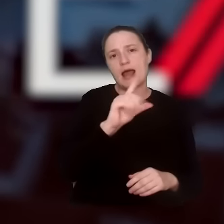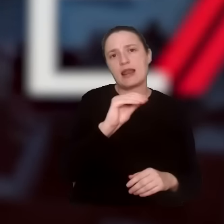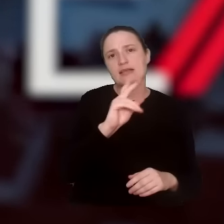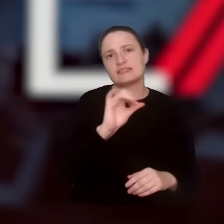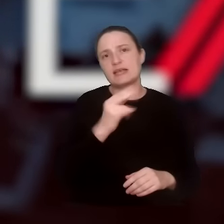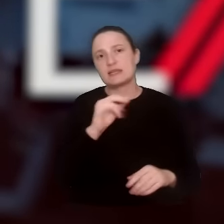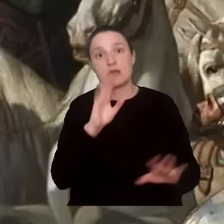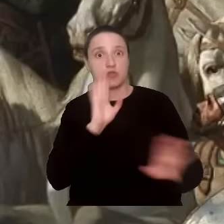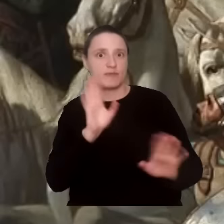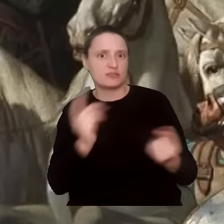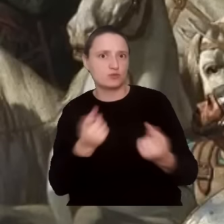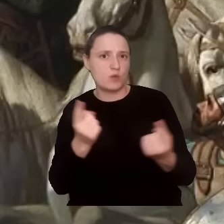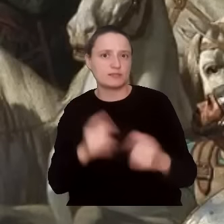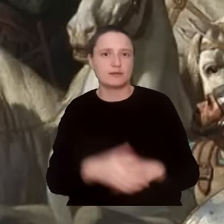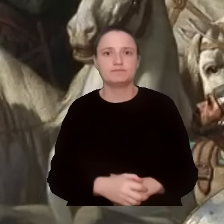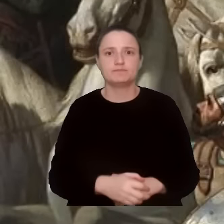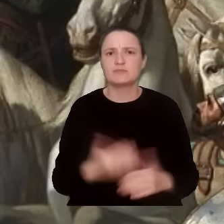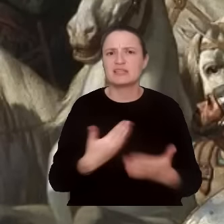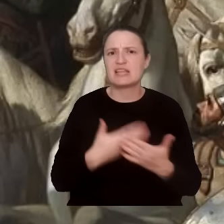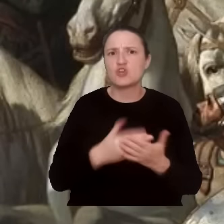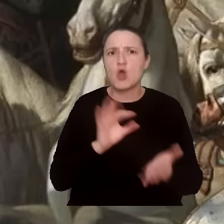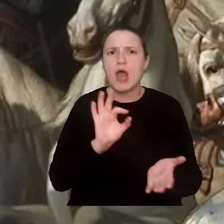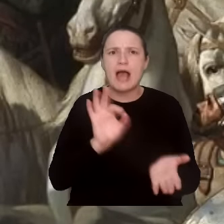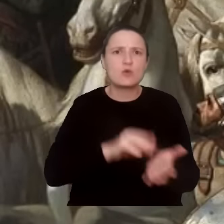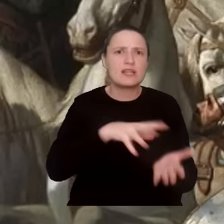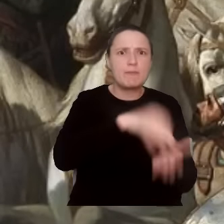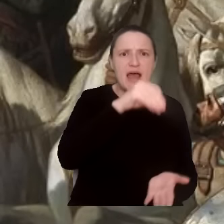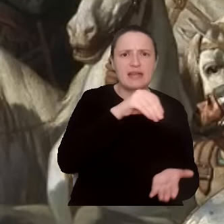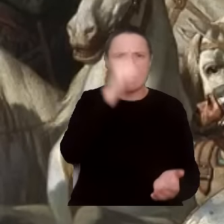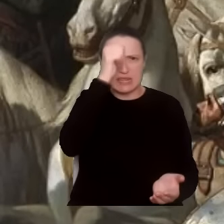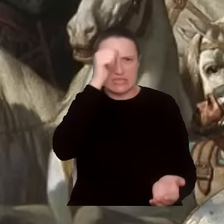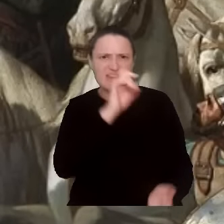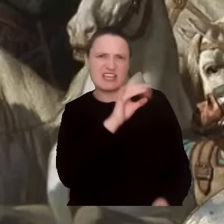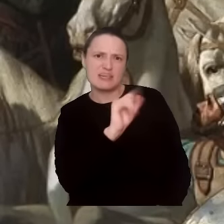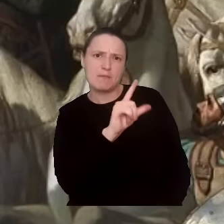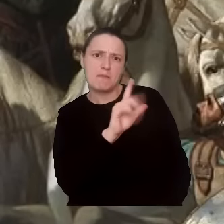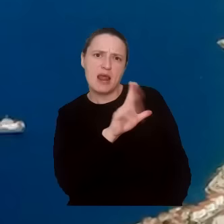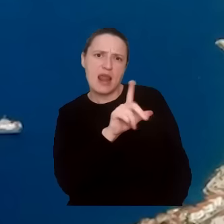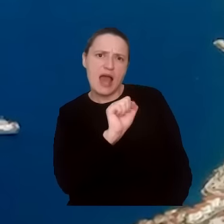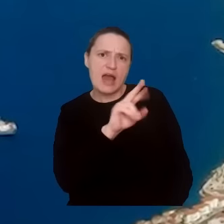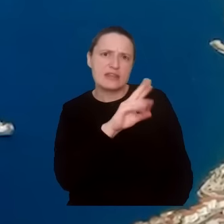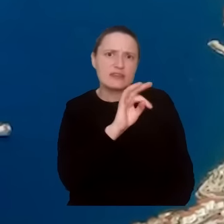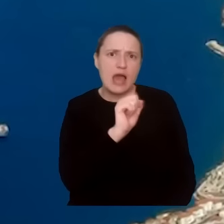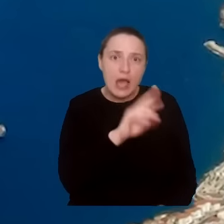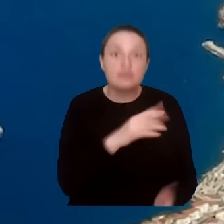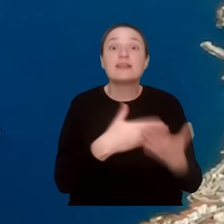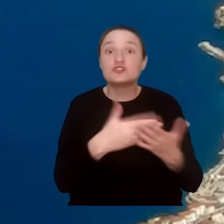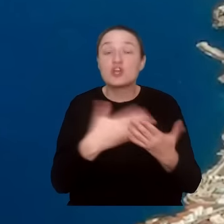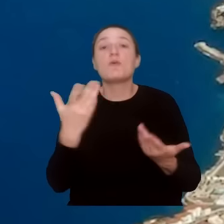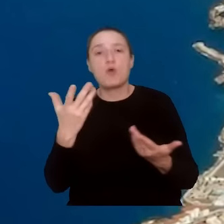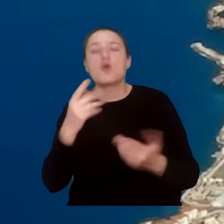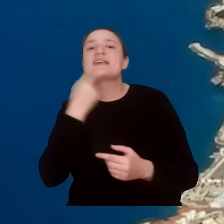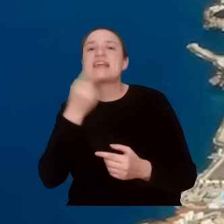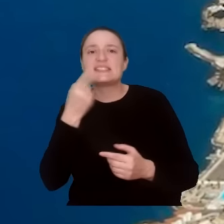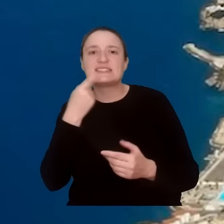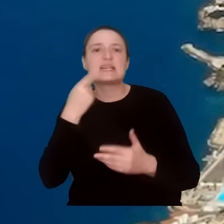przypadek. Dlaczego Gibraltar nazywa się tak, jak się nazywa? Ano dlatego, że po arabsku Jabal